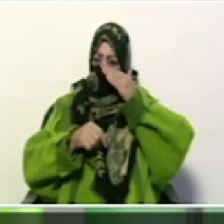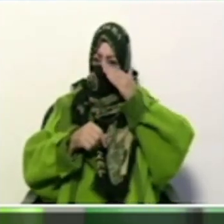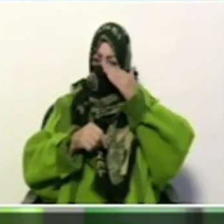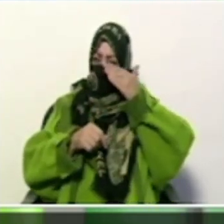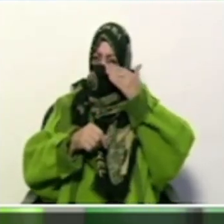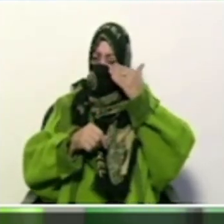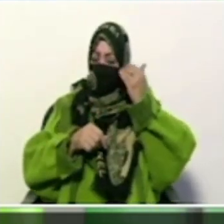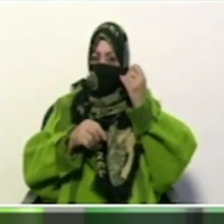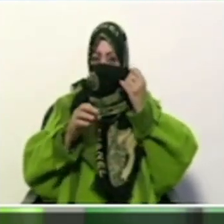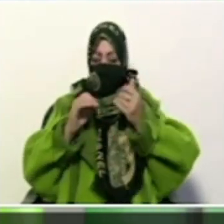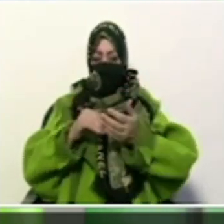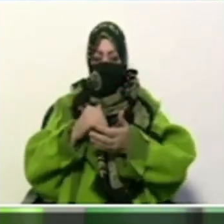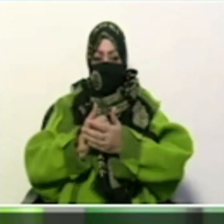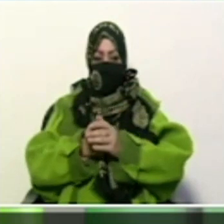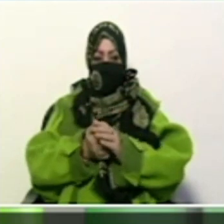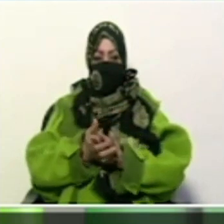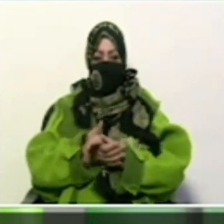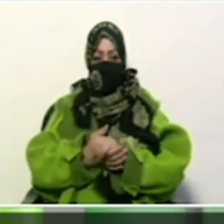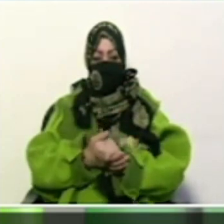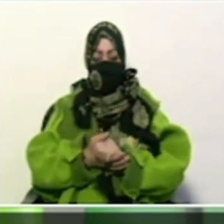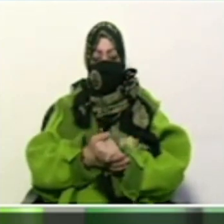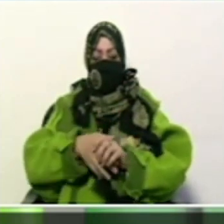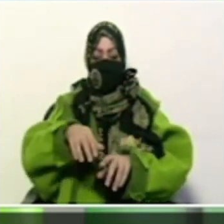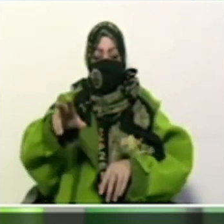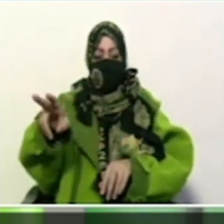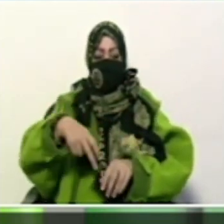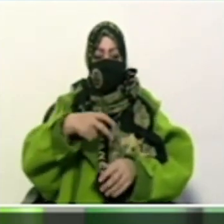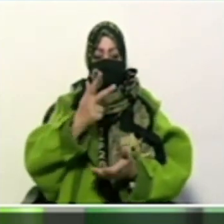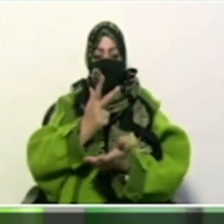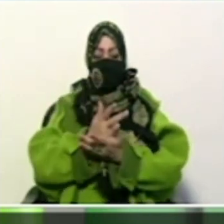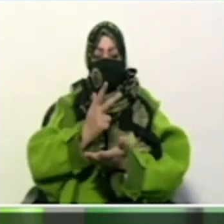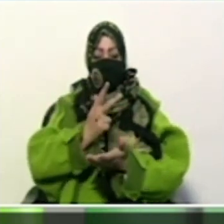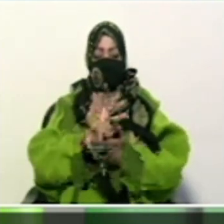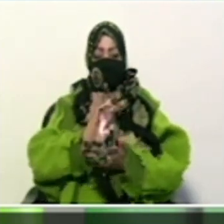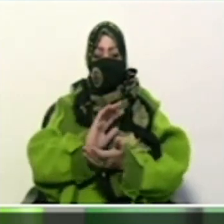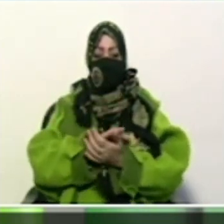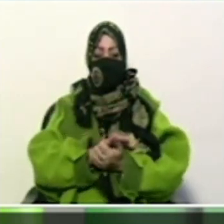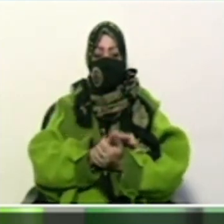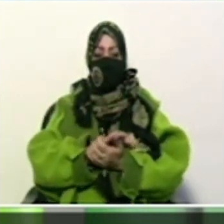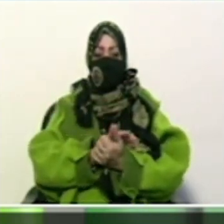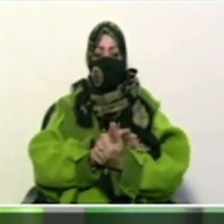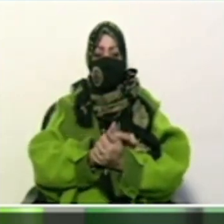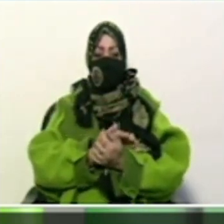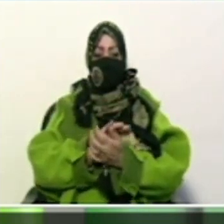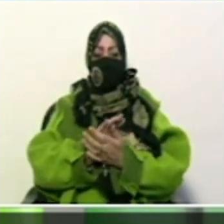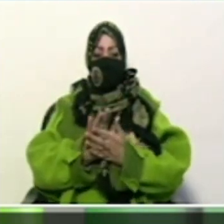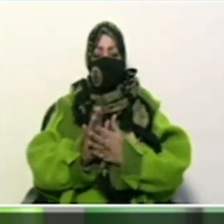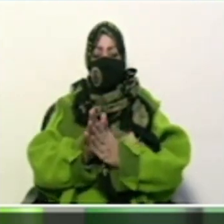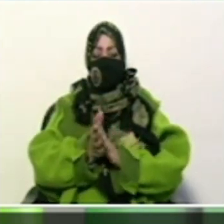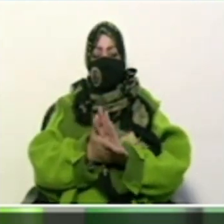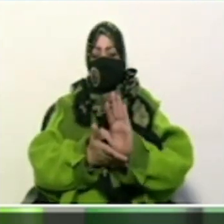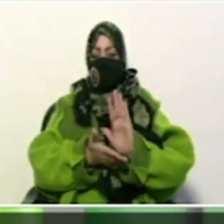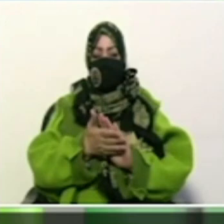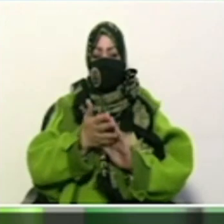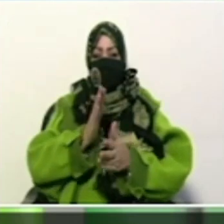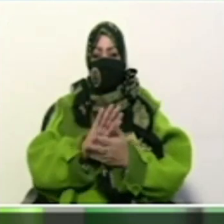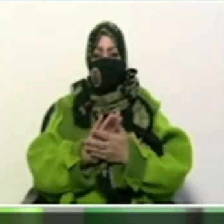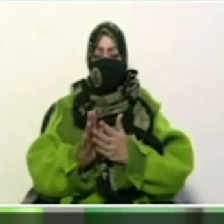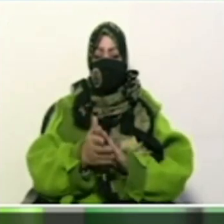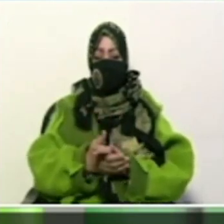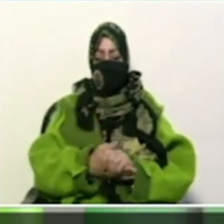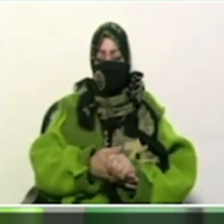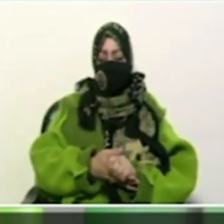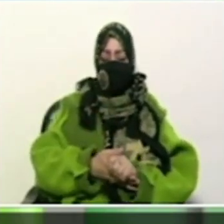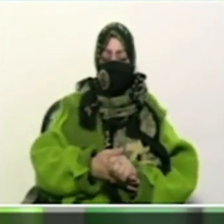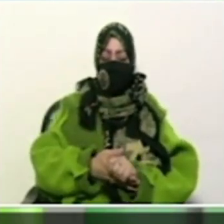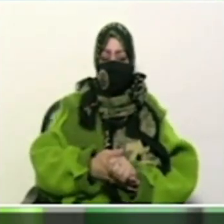يعني. نعم تمام. هل يجوز فيه الزكاه لما يطلق النصاب ولا لا؟ ويا ريت تقول لنا كم النصاب زكاه